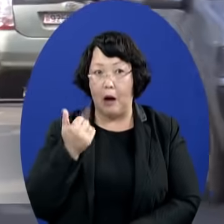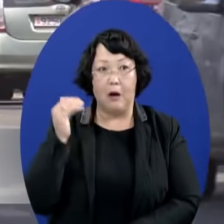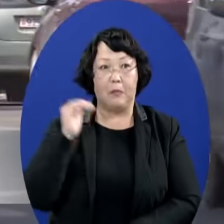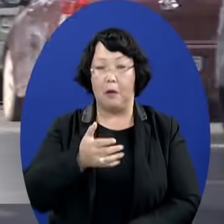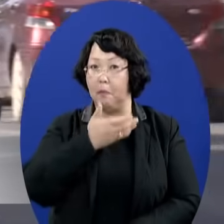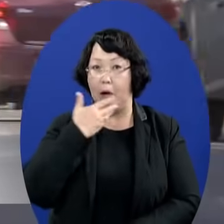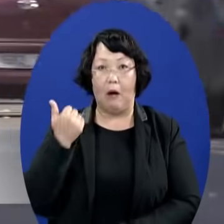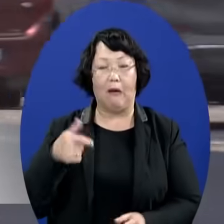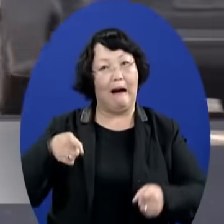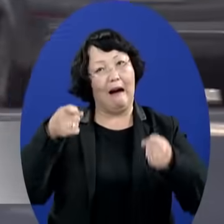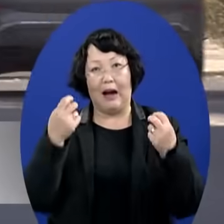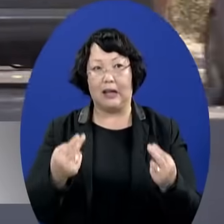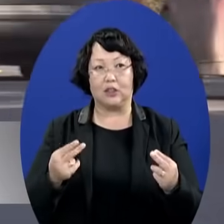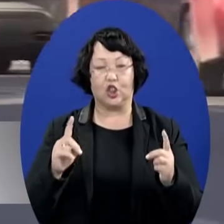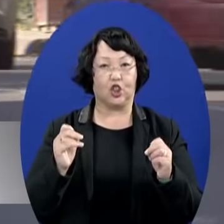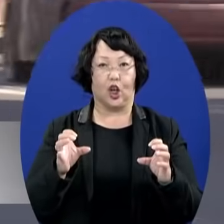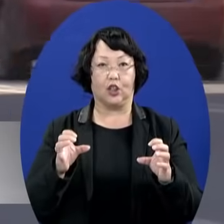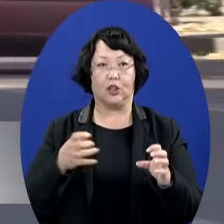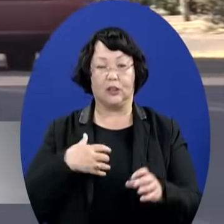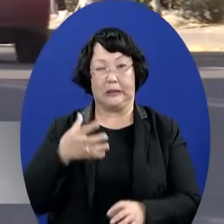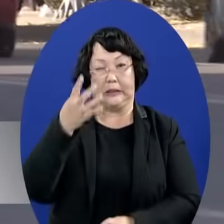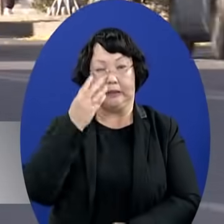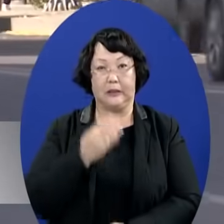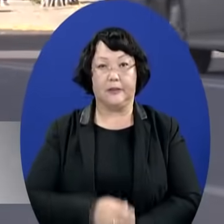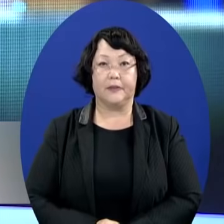автомашинчгүй хоцрох эрсдэл хүлээж байгааг бид сурвалжллаа.